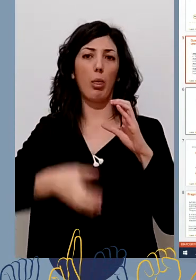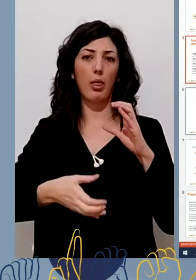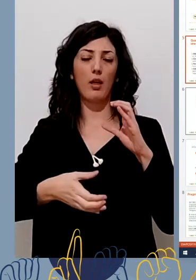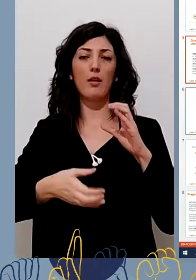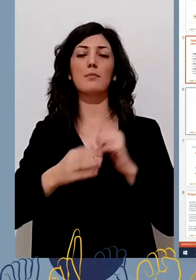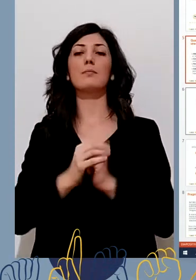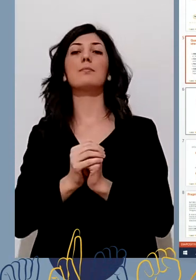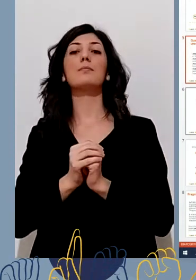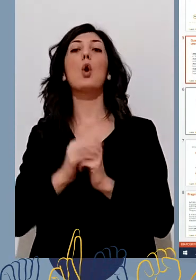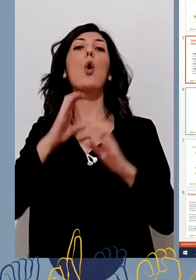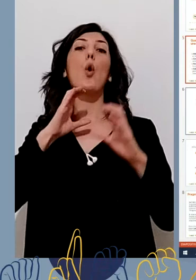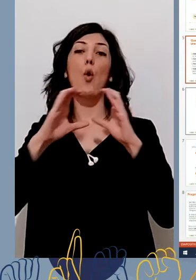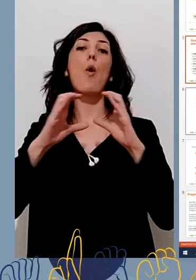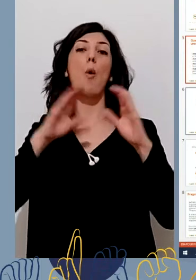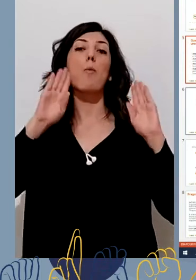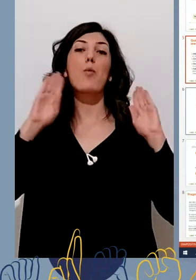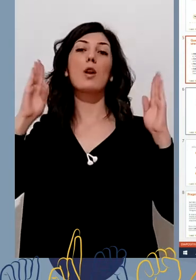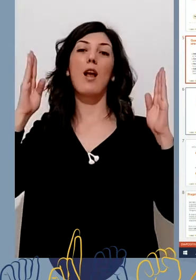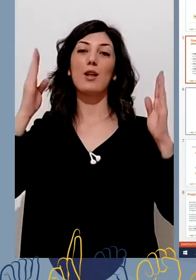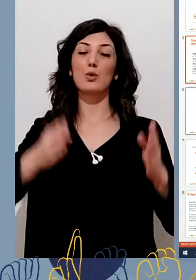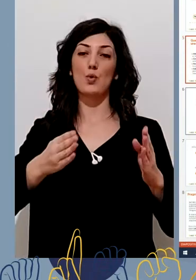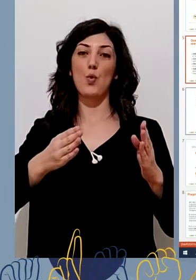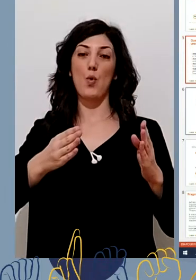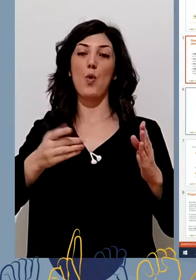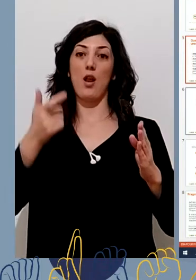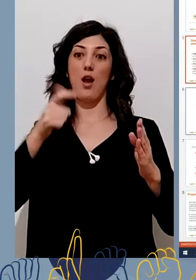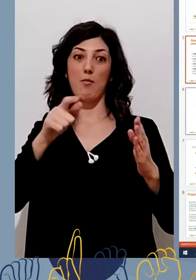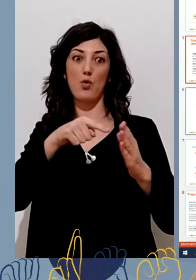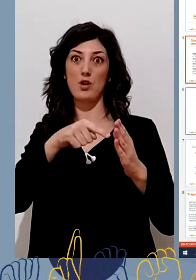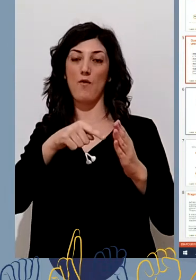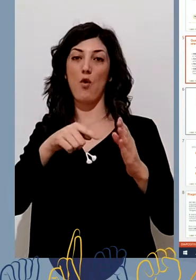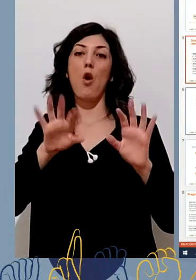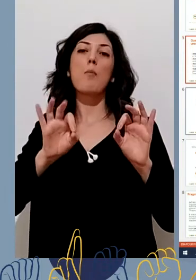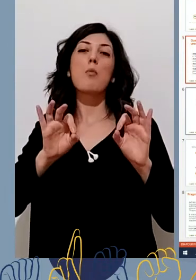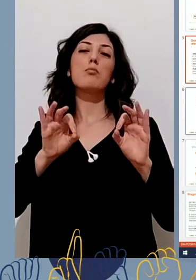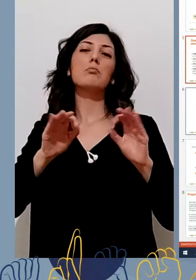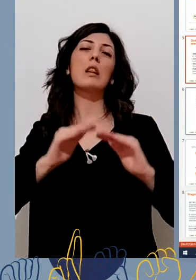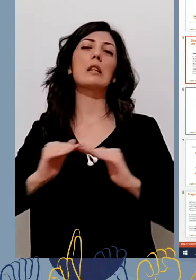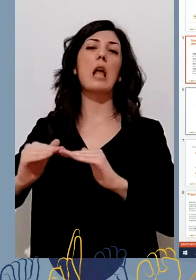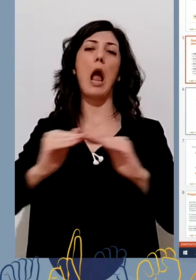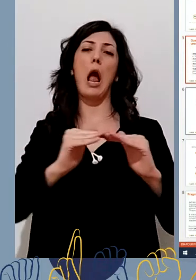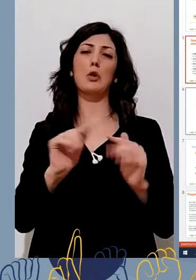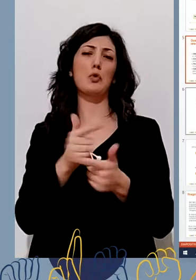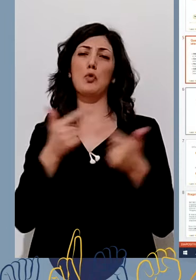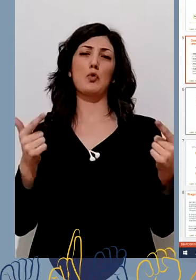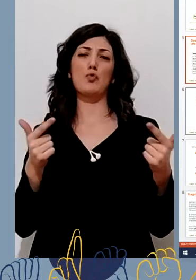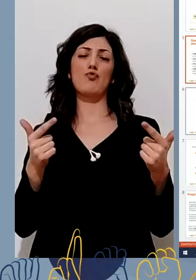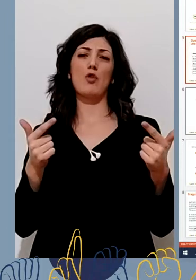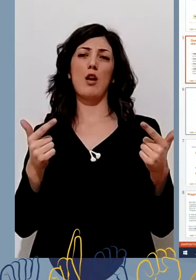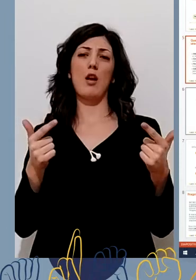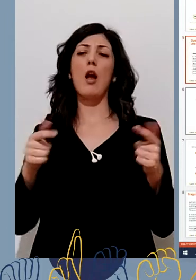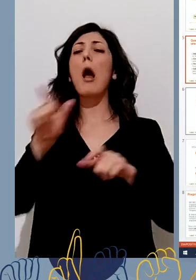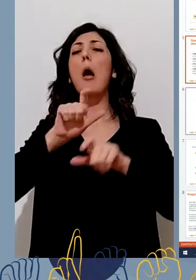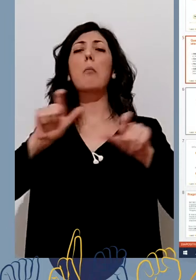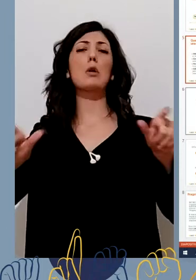assolutamente un fenomeno dinamico, non statico, e quindi prevede il coinvolgimento attivo di tutti i suoi